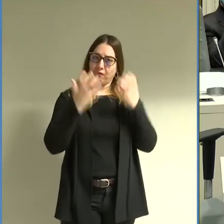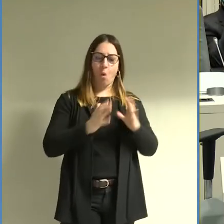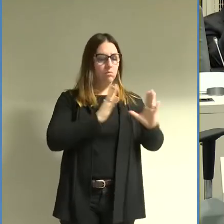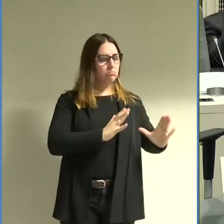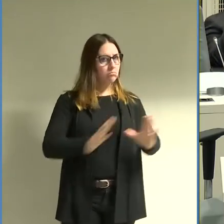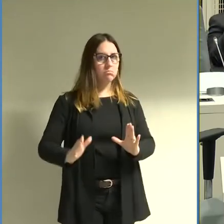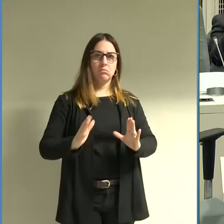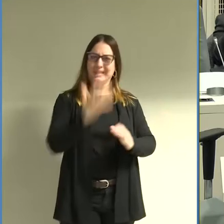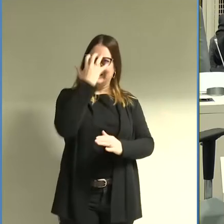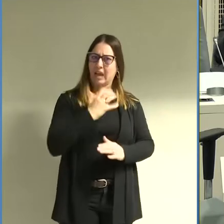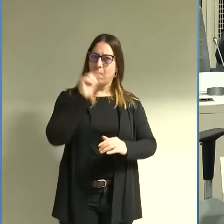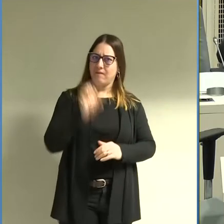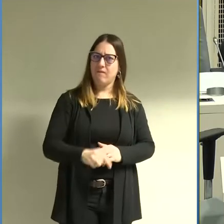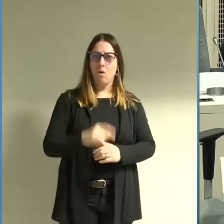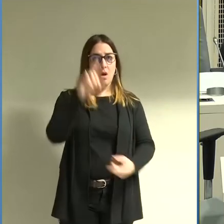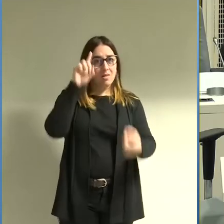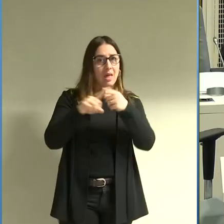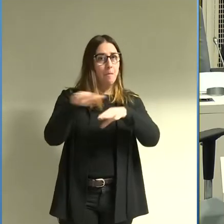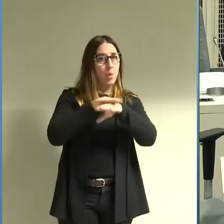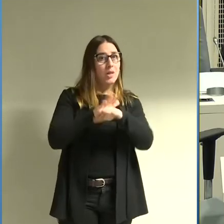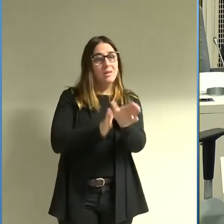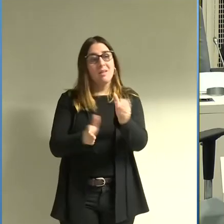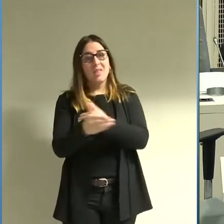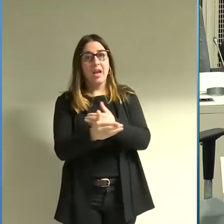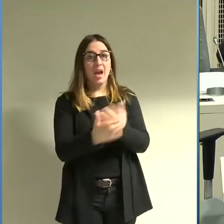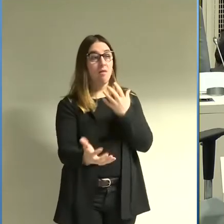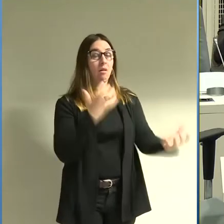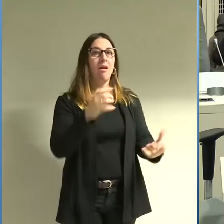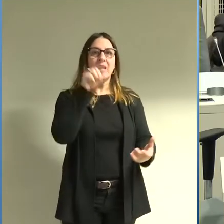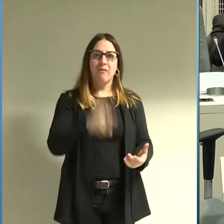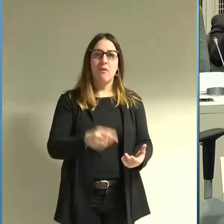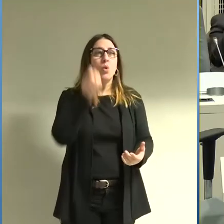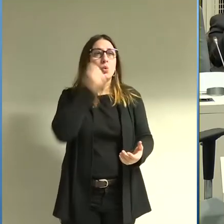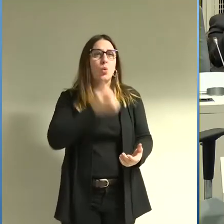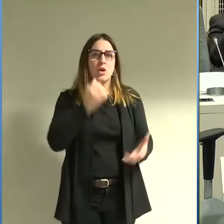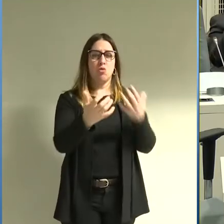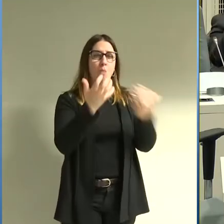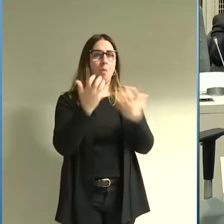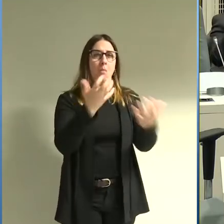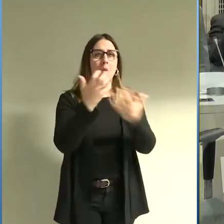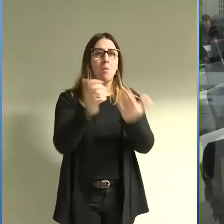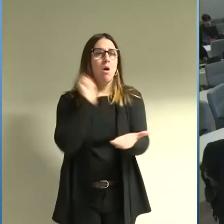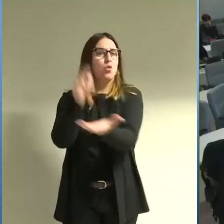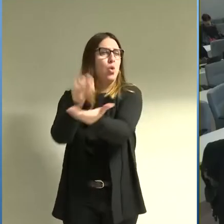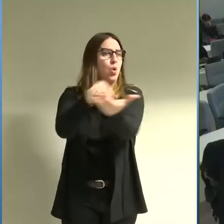doit être sous tendu par une réelle volonté politique réaffirmée chaque jour et en chaque lieu de la ville merci